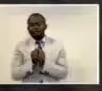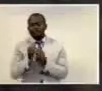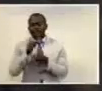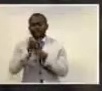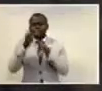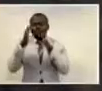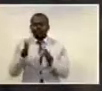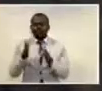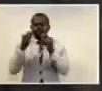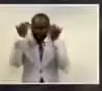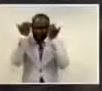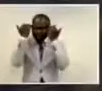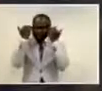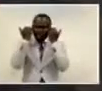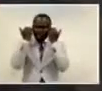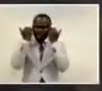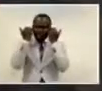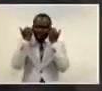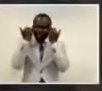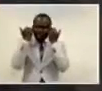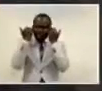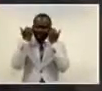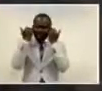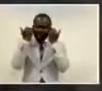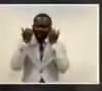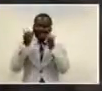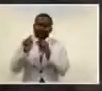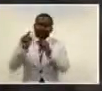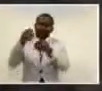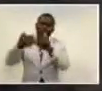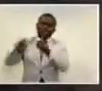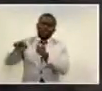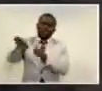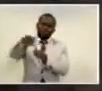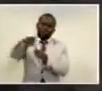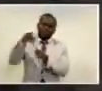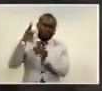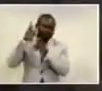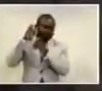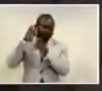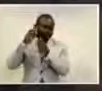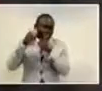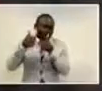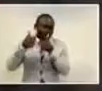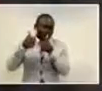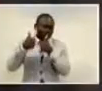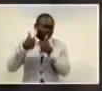Minisitiri w'ubutabera wajya hari ukumva neza